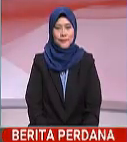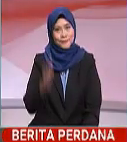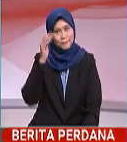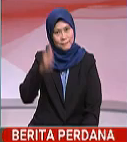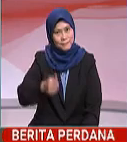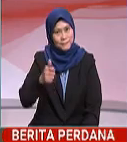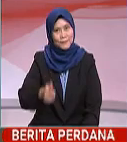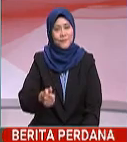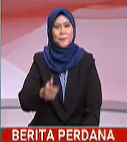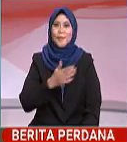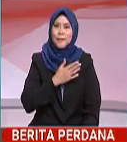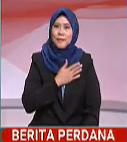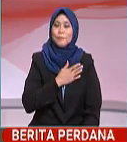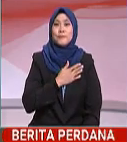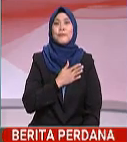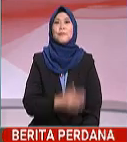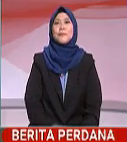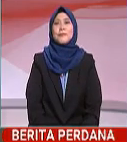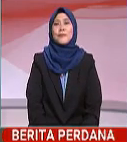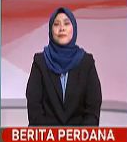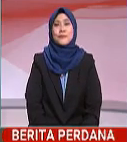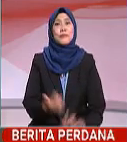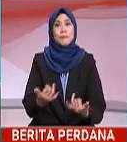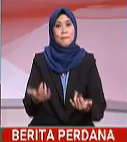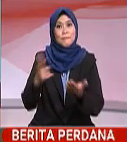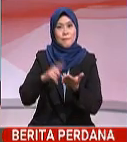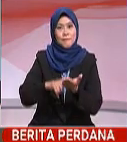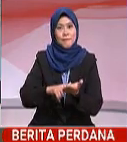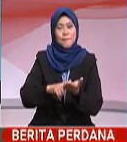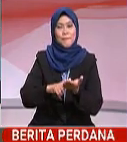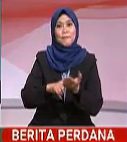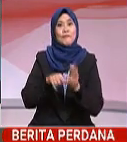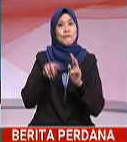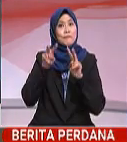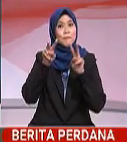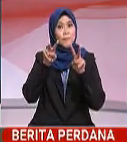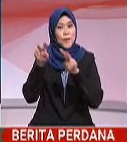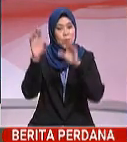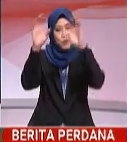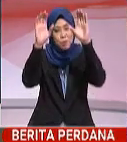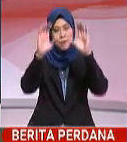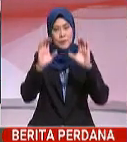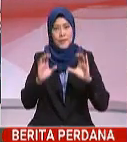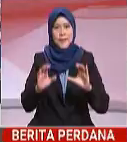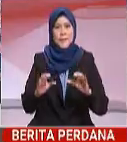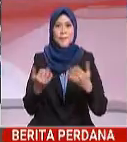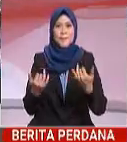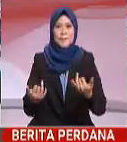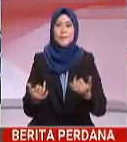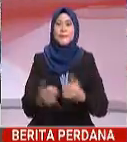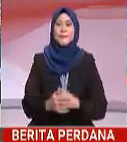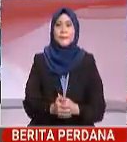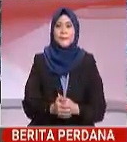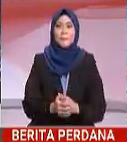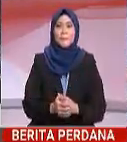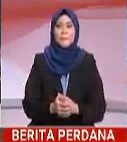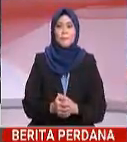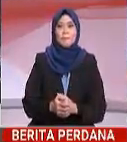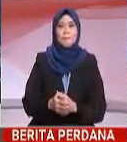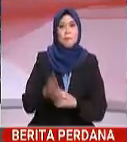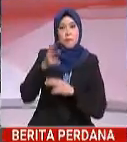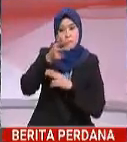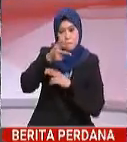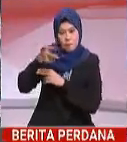Assalamualaikum dan salam sejahtera. Kita mulakan laporan pada malam ini dengan melihat keadaan cuaca semasa. Imej satelit